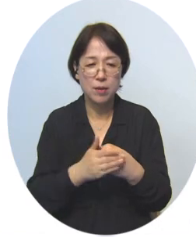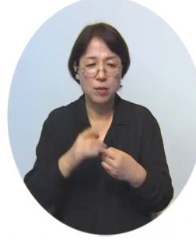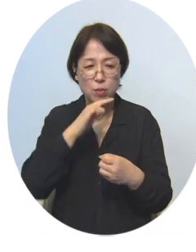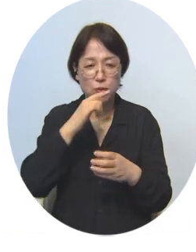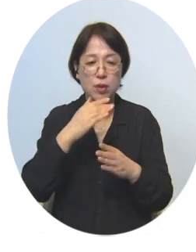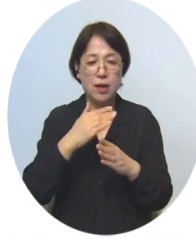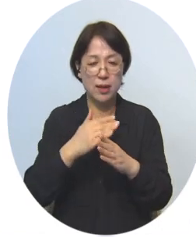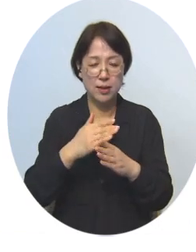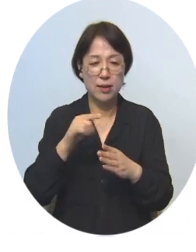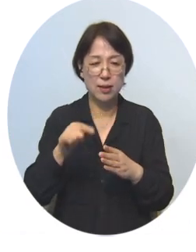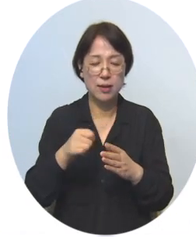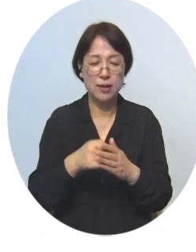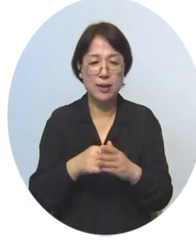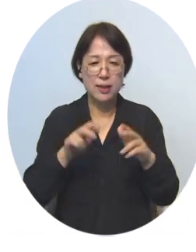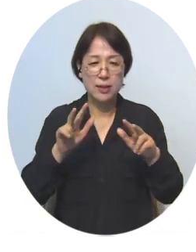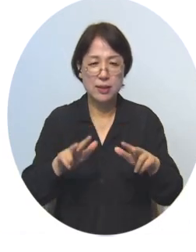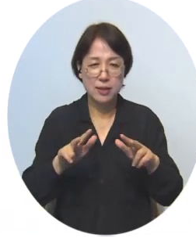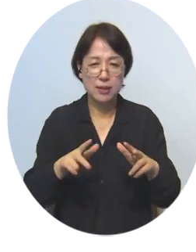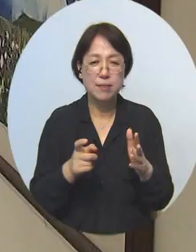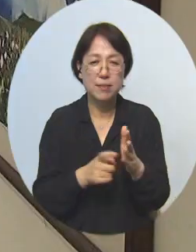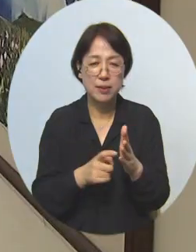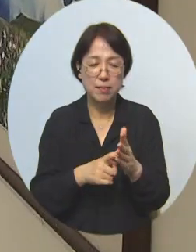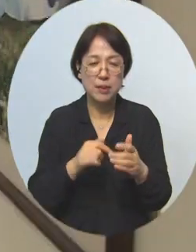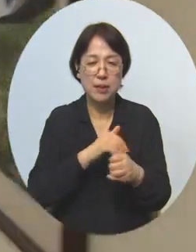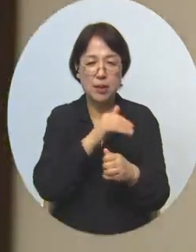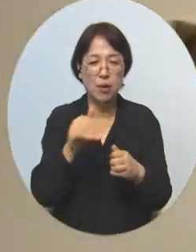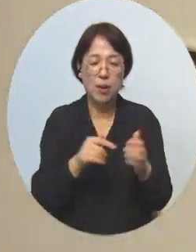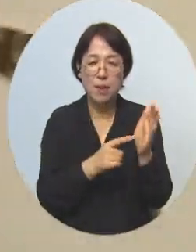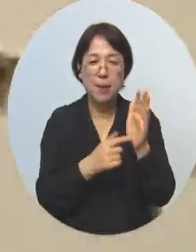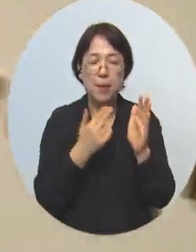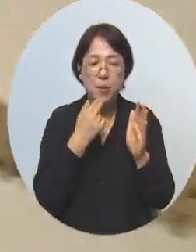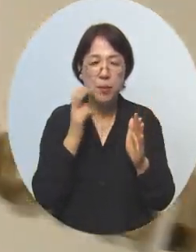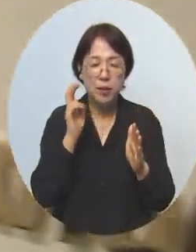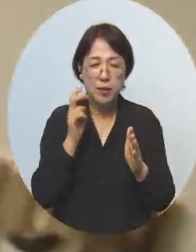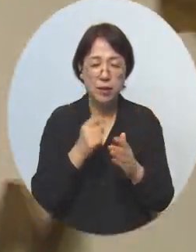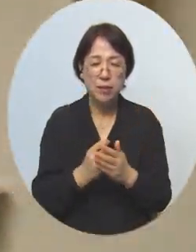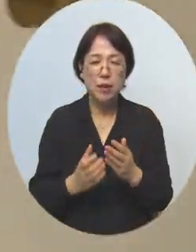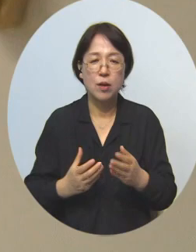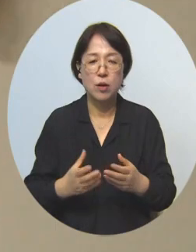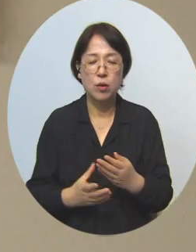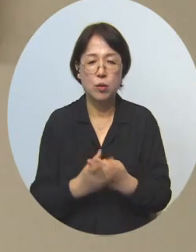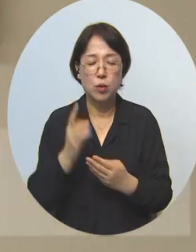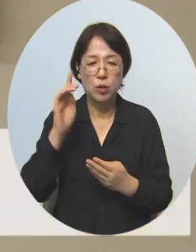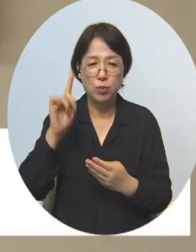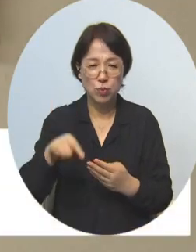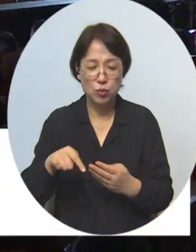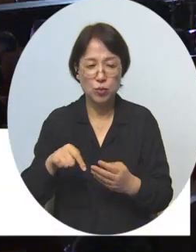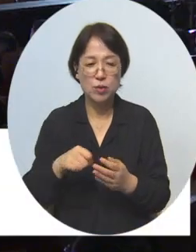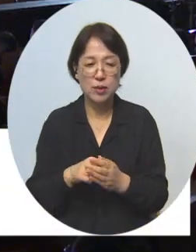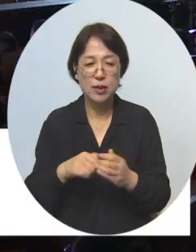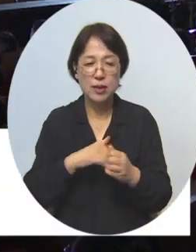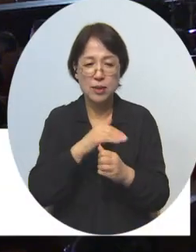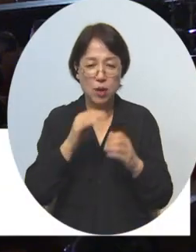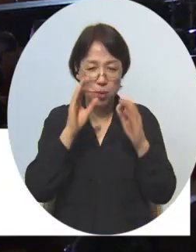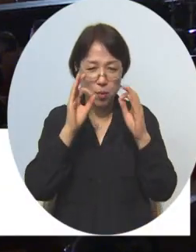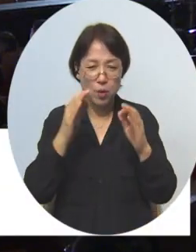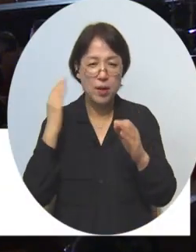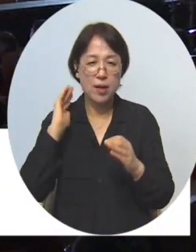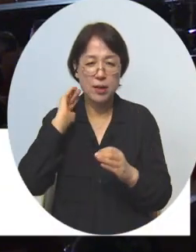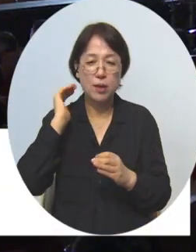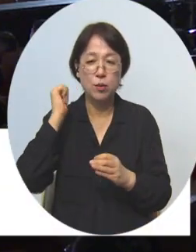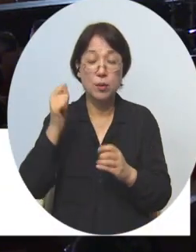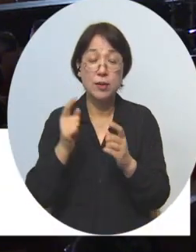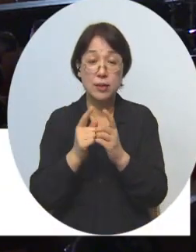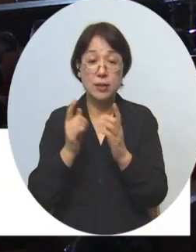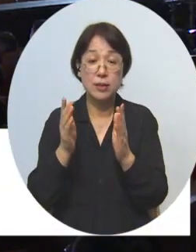태도에 일정한 영향을 미칠 가능성이 있다고 보고 있습니다. 통일부는 단정하지 않고 상황을 지켜보겠다면서 대통령이 직접 전제